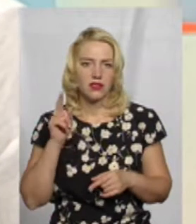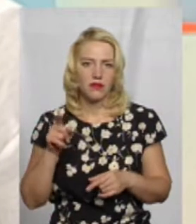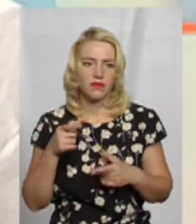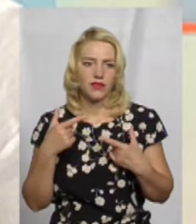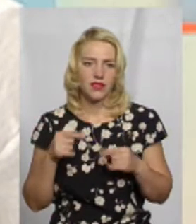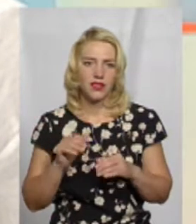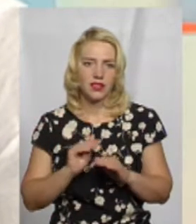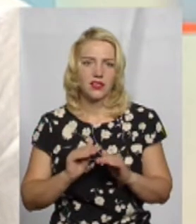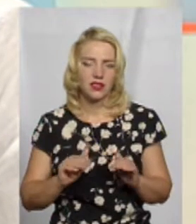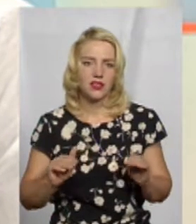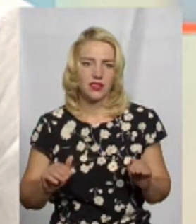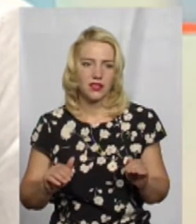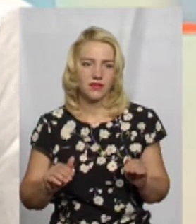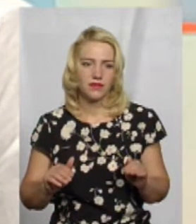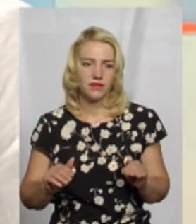де дітки